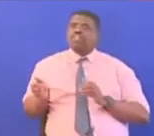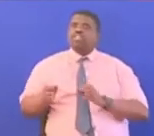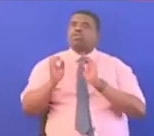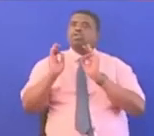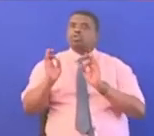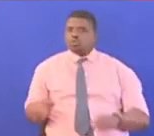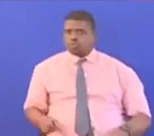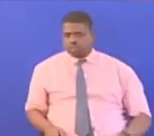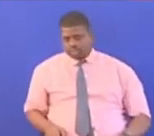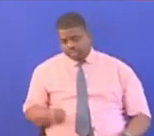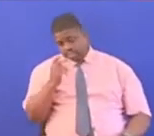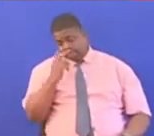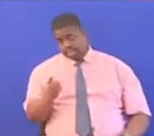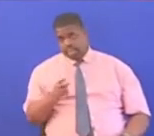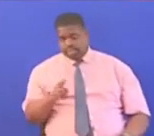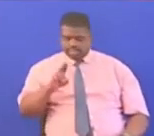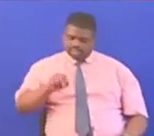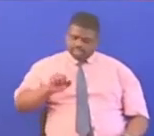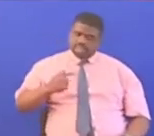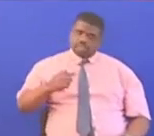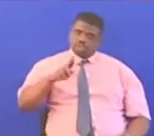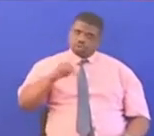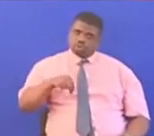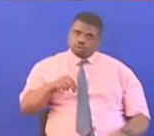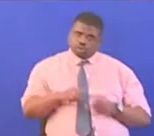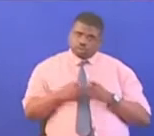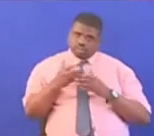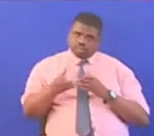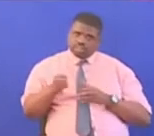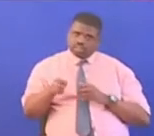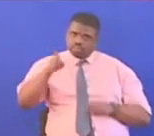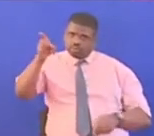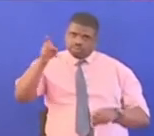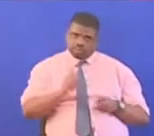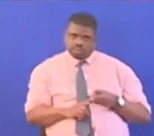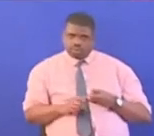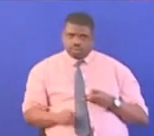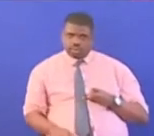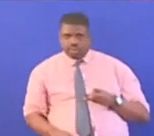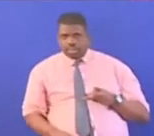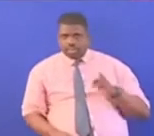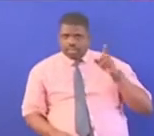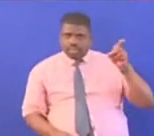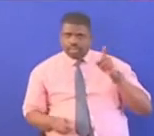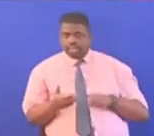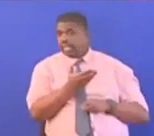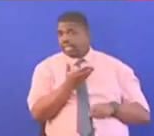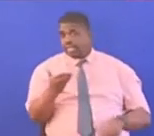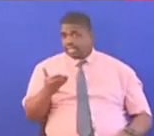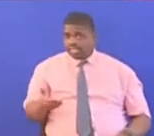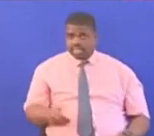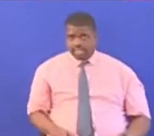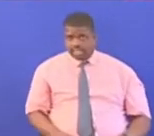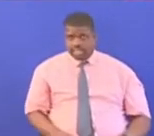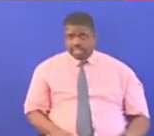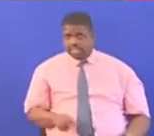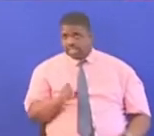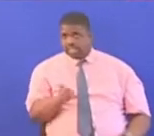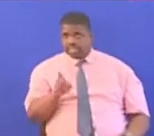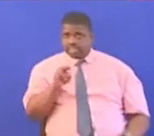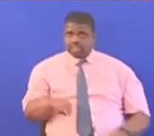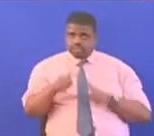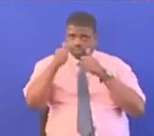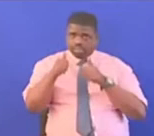wazuri. Angalia eneo la Natron inaathiri mno Longido. Angalia eneo lile lingine ambalo la GN zile